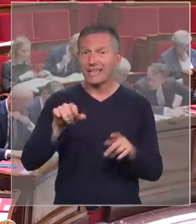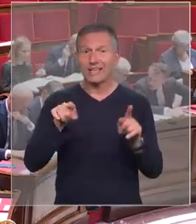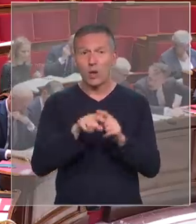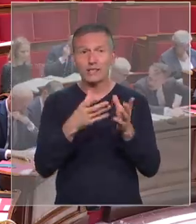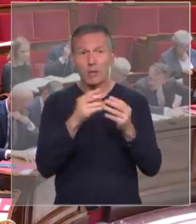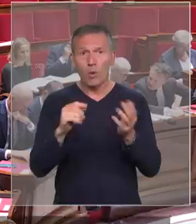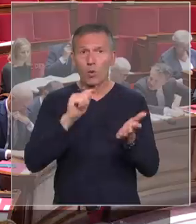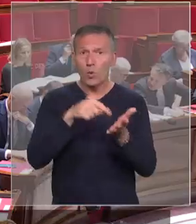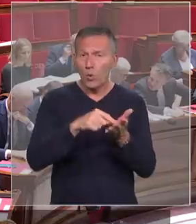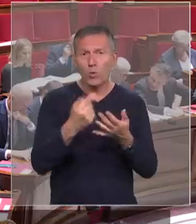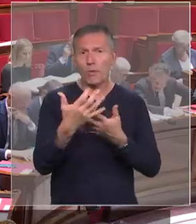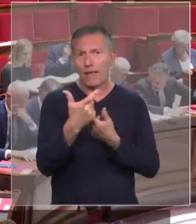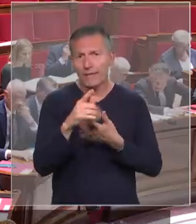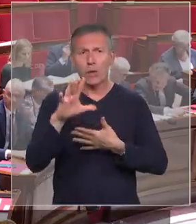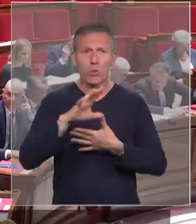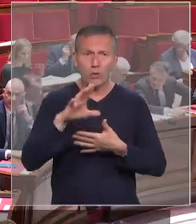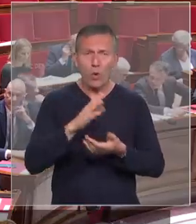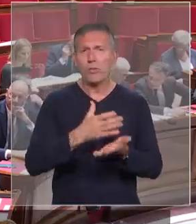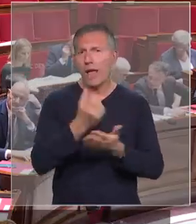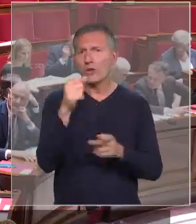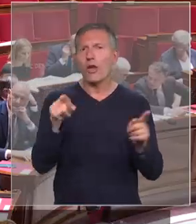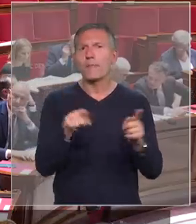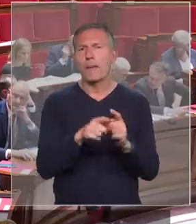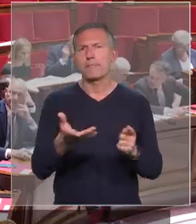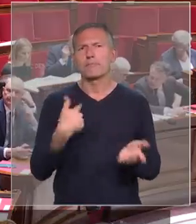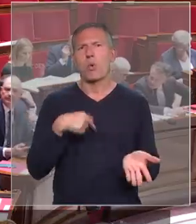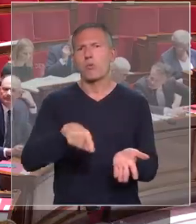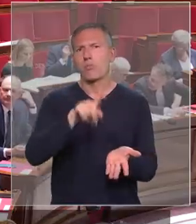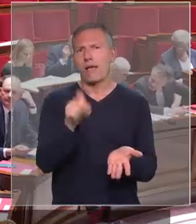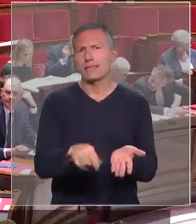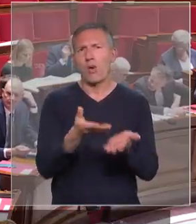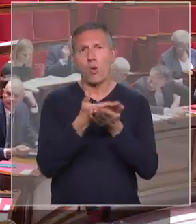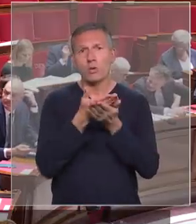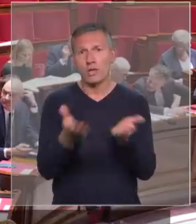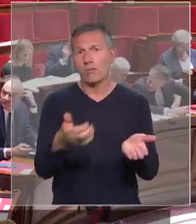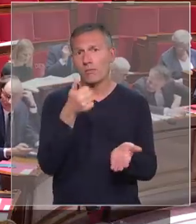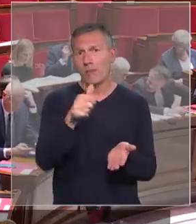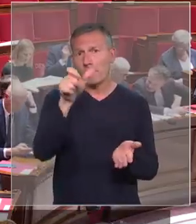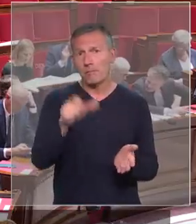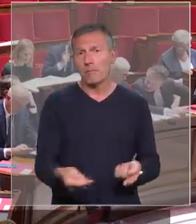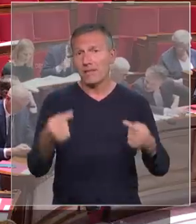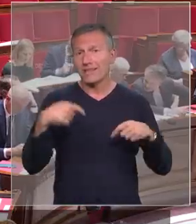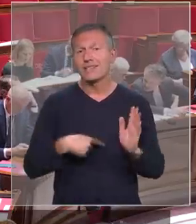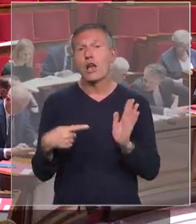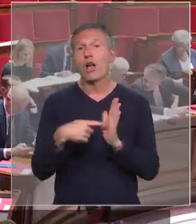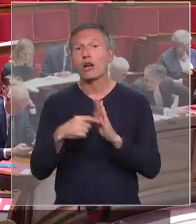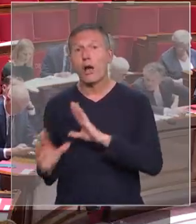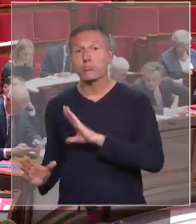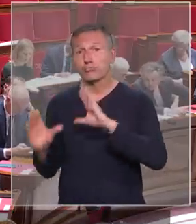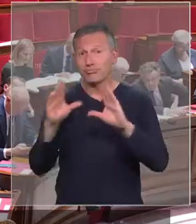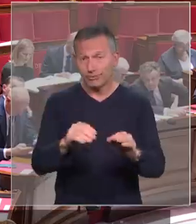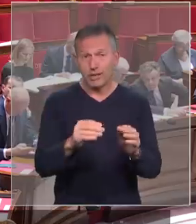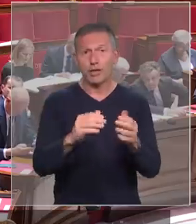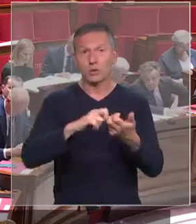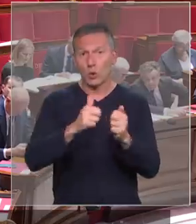en Martinique comme en Guadeloupe et à La Réunion d'ailleurs. Ma question est donc simple, Monsieur le ministre. À quand l'implantation de ces